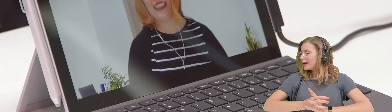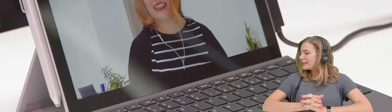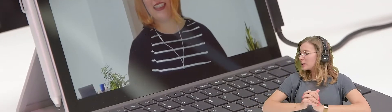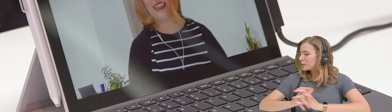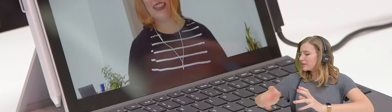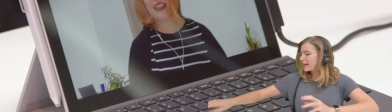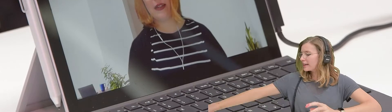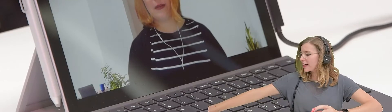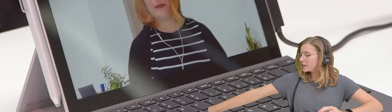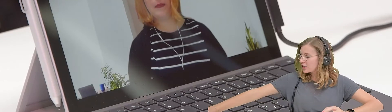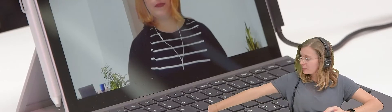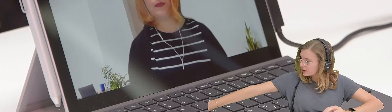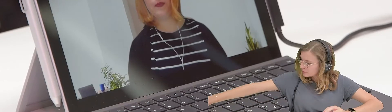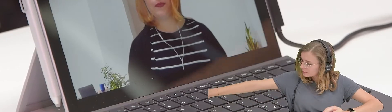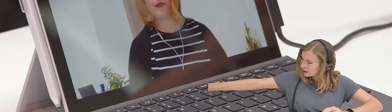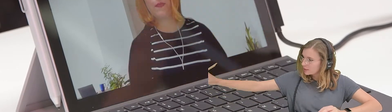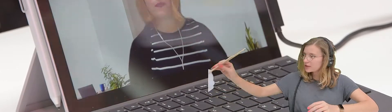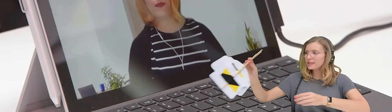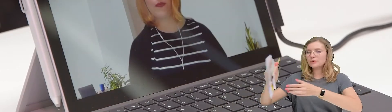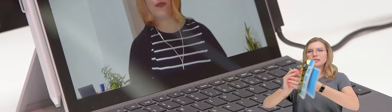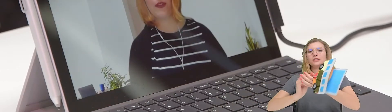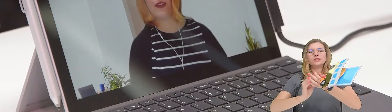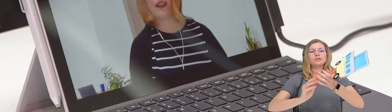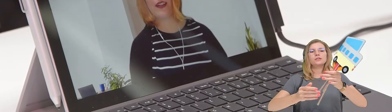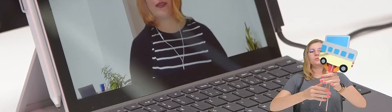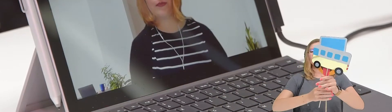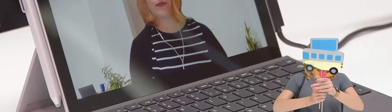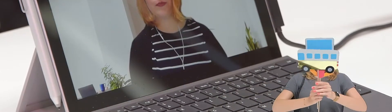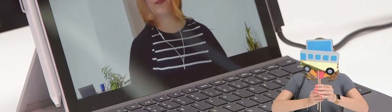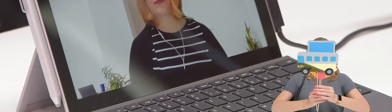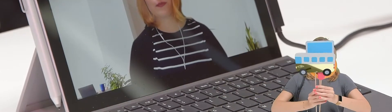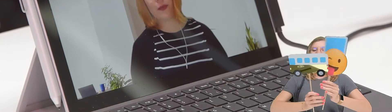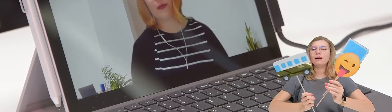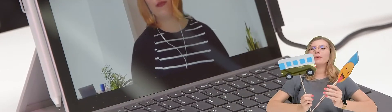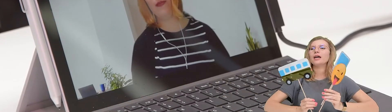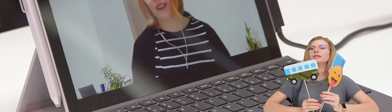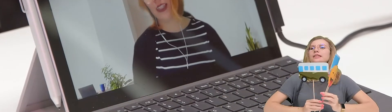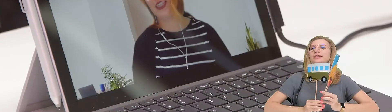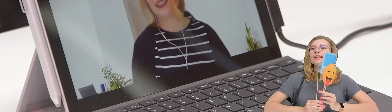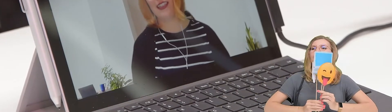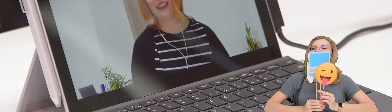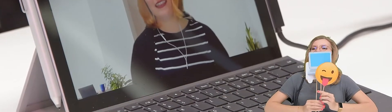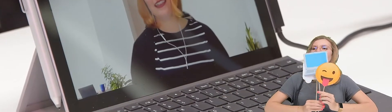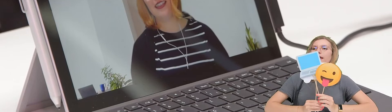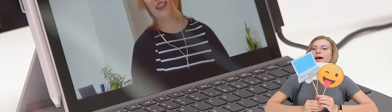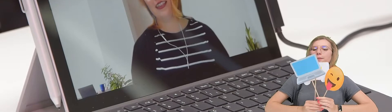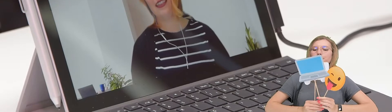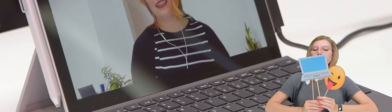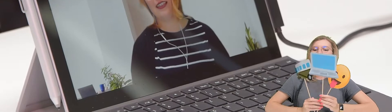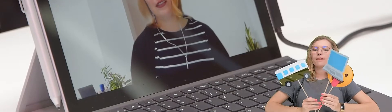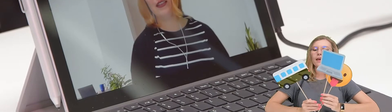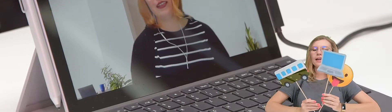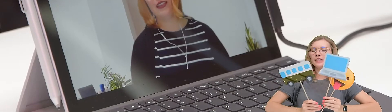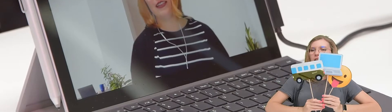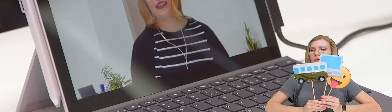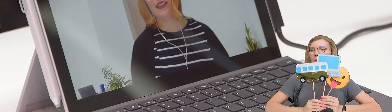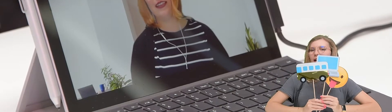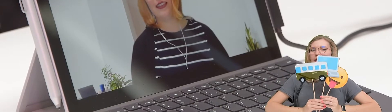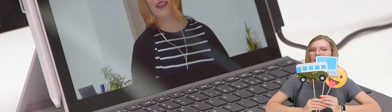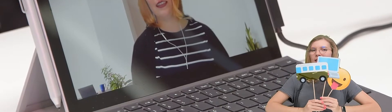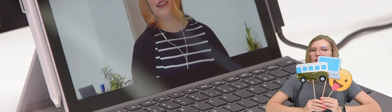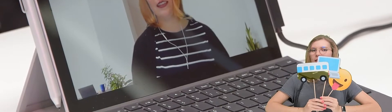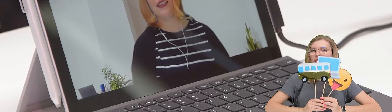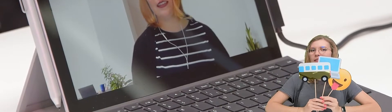komme gar nicht darüber hinweg. Ich schnapp mir noch mal ein paar Emojis, damit ich hier nicht so, damit ich hier im Thema bleibe. Also an der Stelle